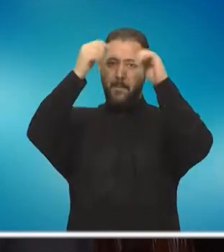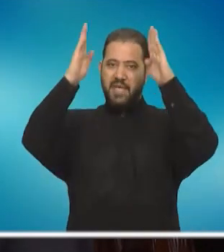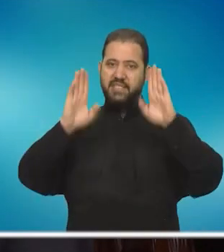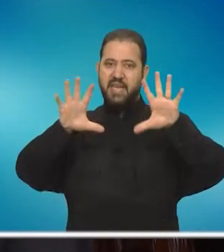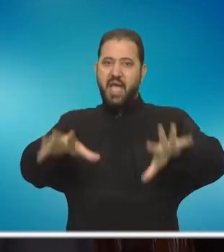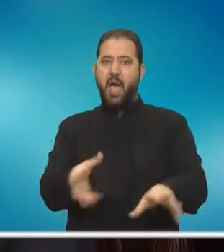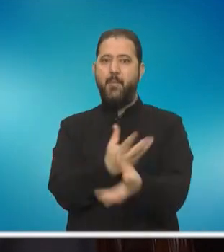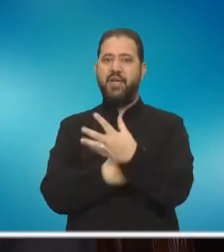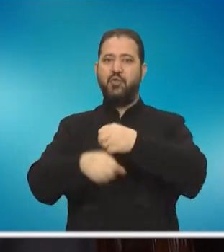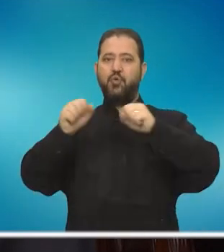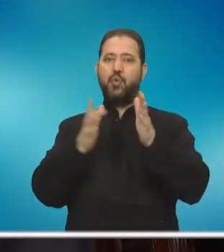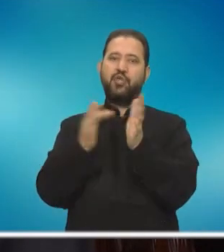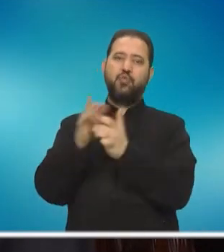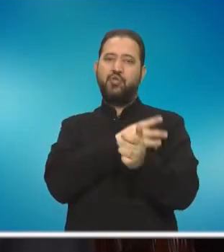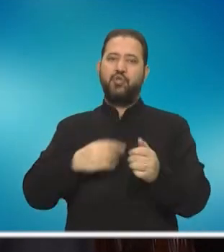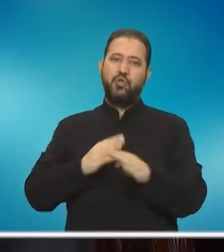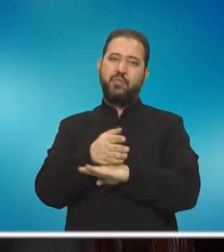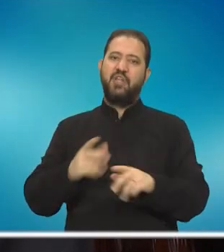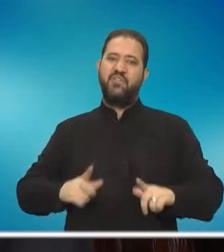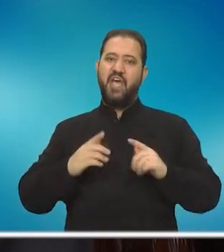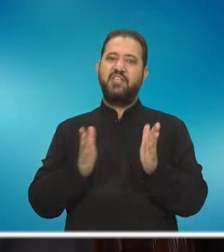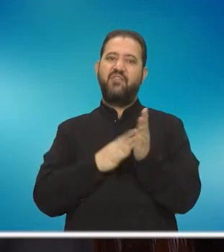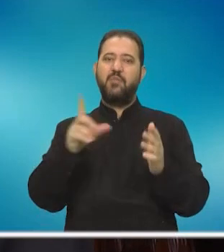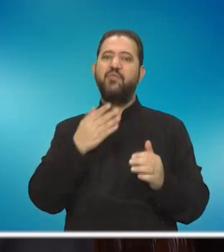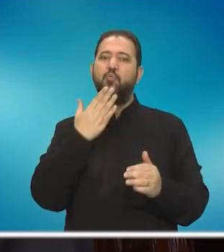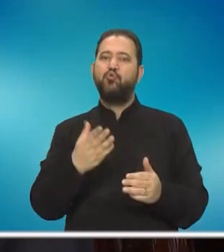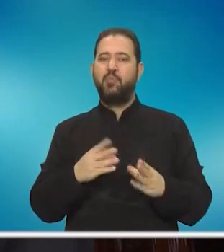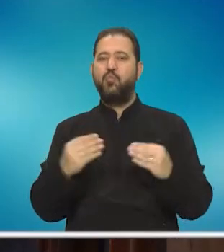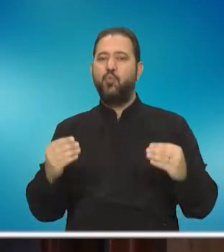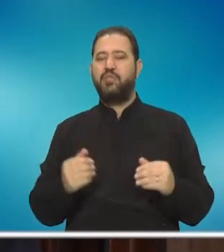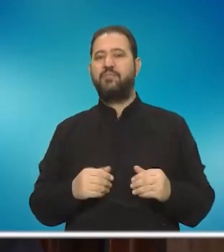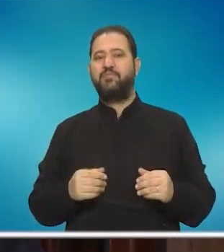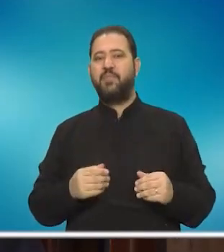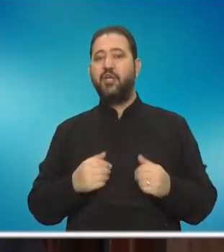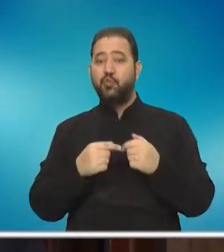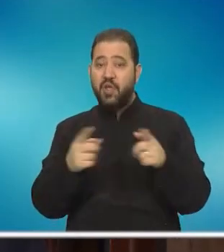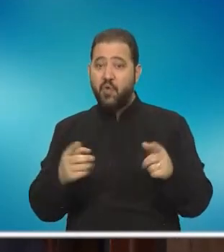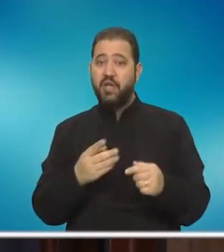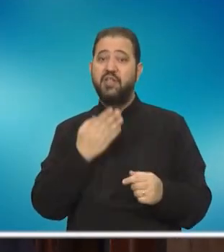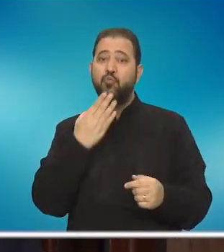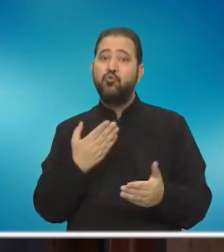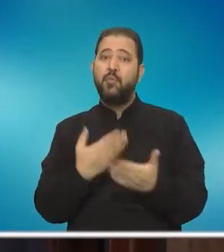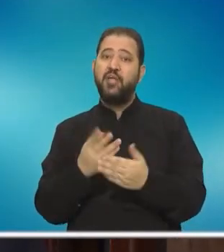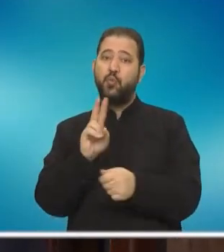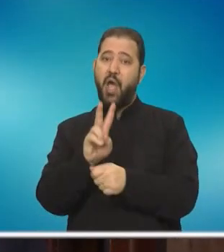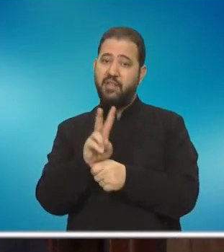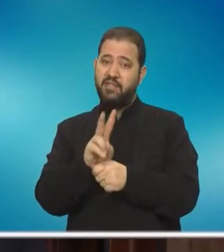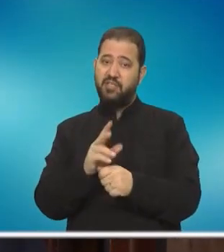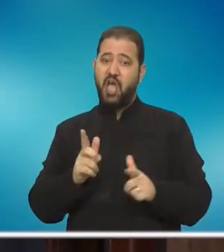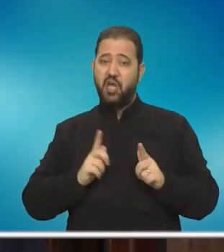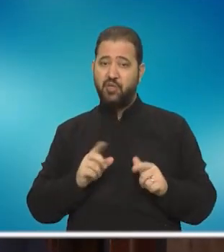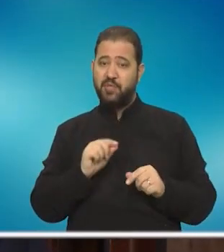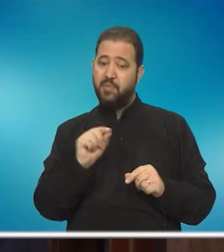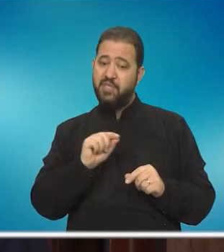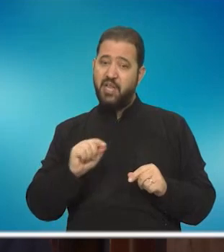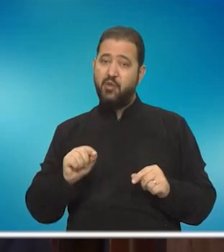Biserica Mântuitorului Hristos prin viața și faptele lor. Vă mulțumim tare mult! Dragi telespectatori și dumneavoastră, vă mulțumim pentru atenția acordată